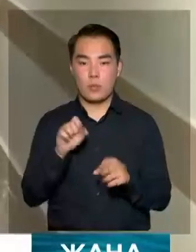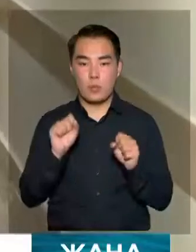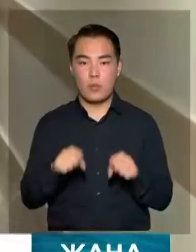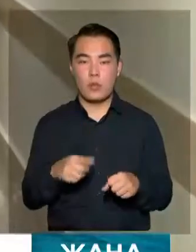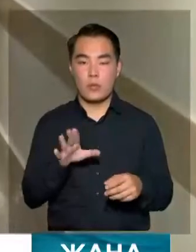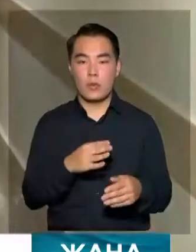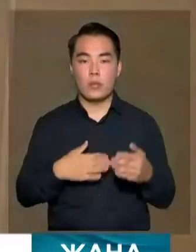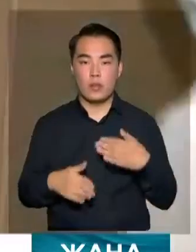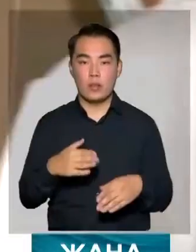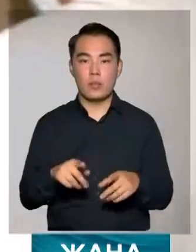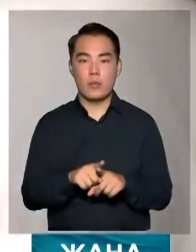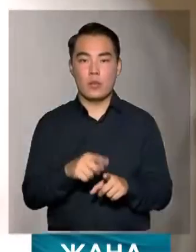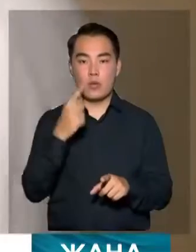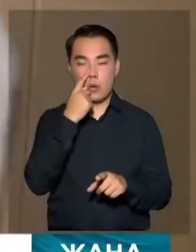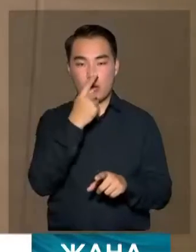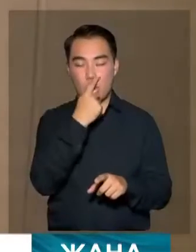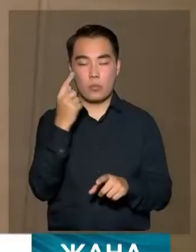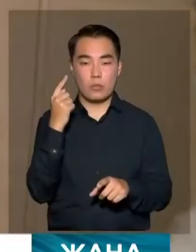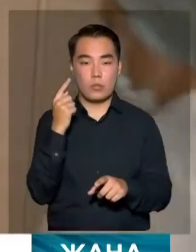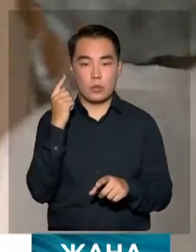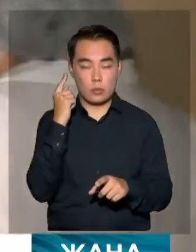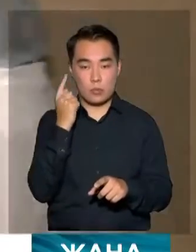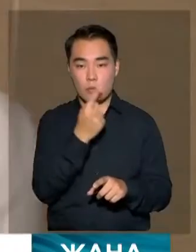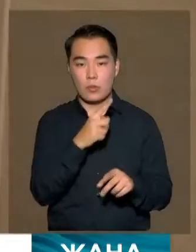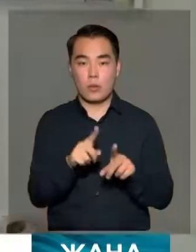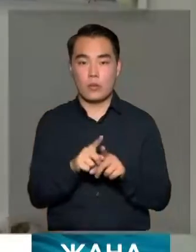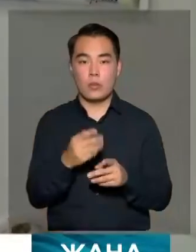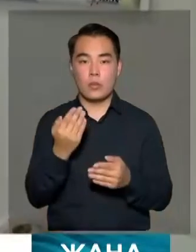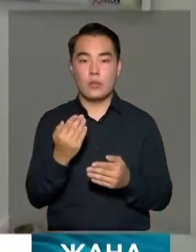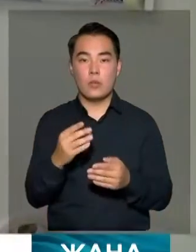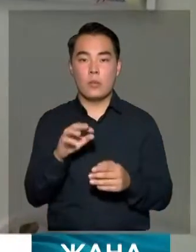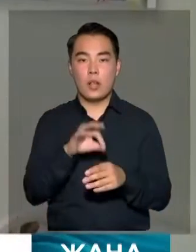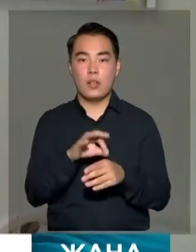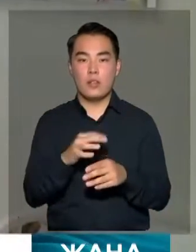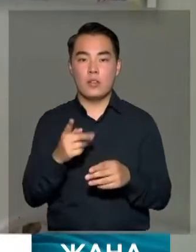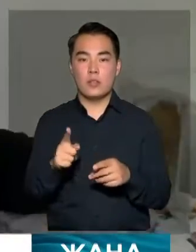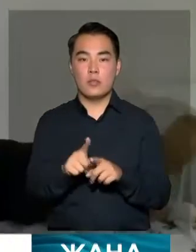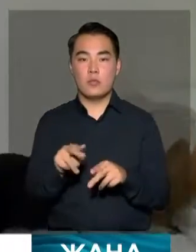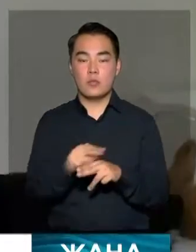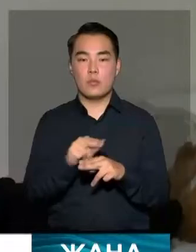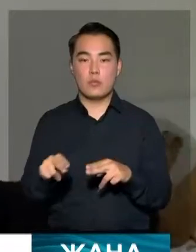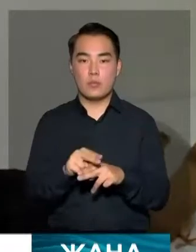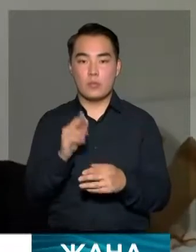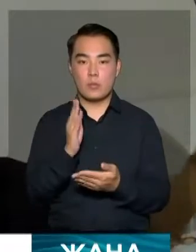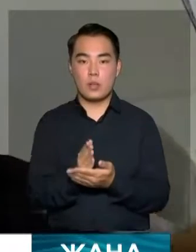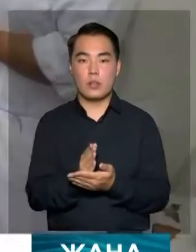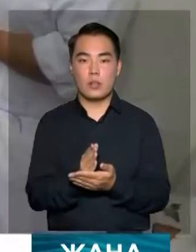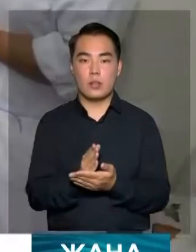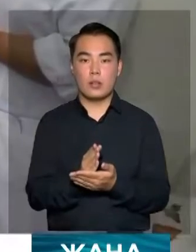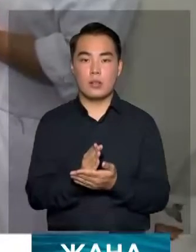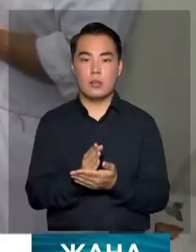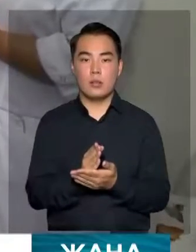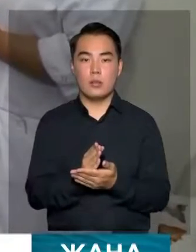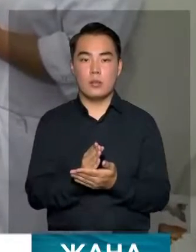аурулары жасарып барады. Бұл дертке шалдыққан науқастар саны да артып отыр. Бөлімшеде дәрігерлер шұғыл және жоспарлы түрде емделетін науқастарды